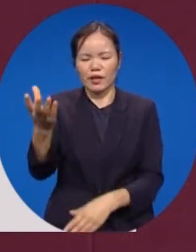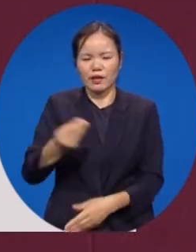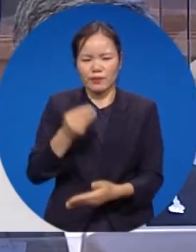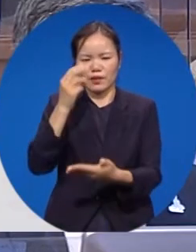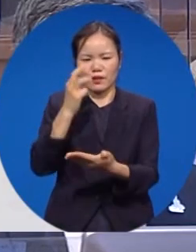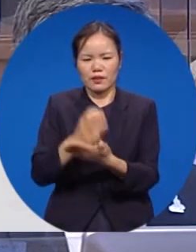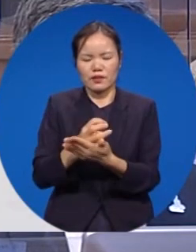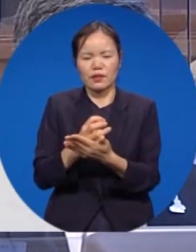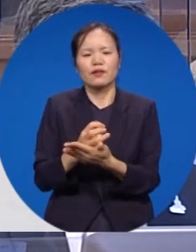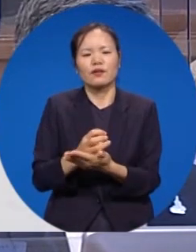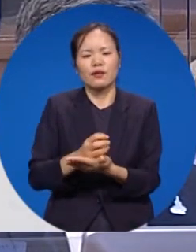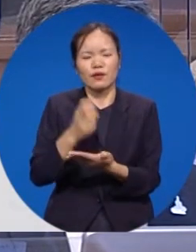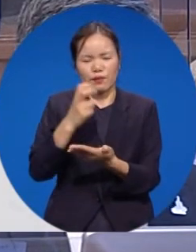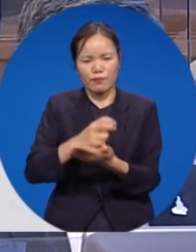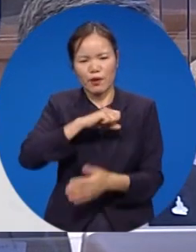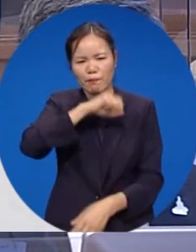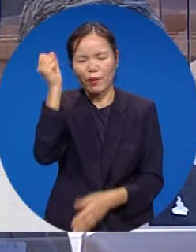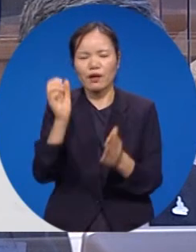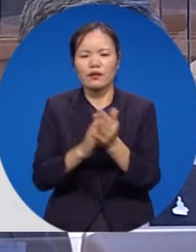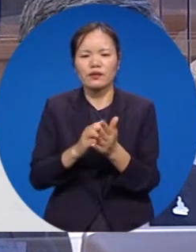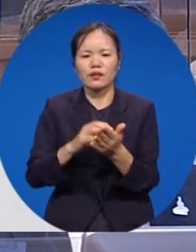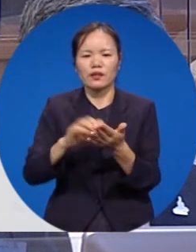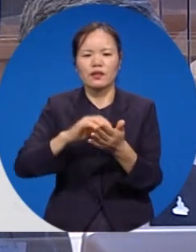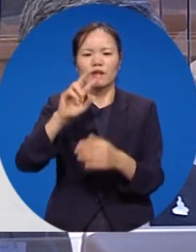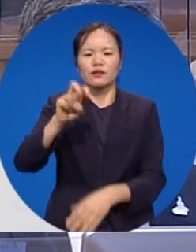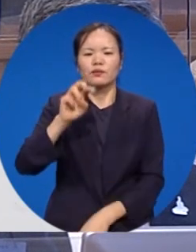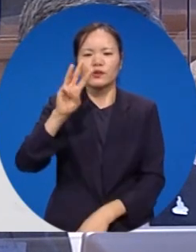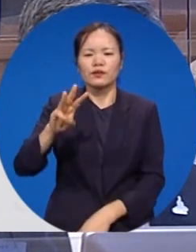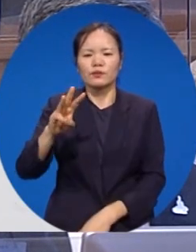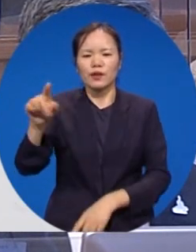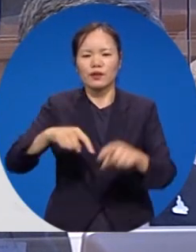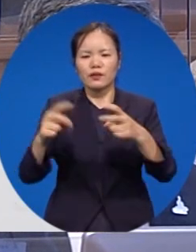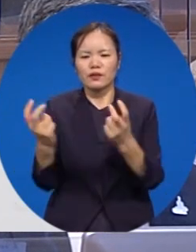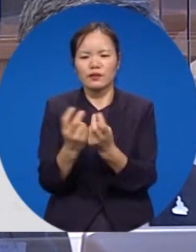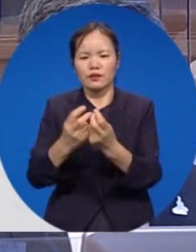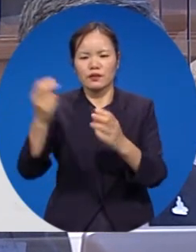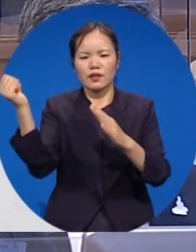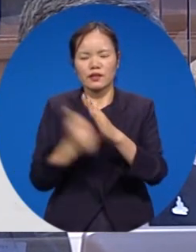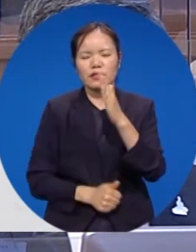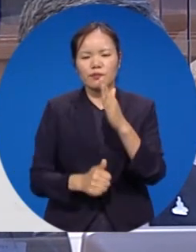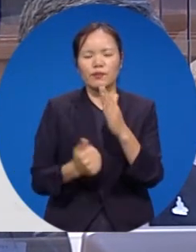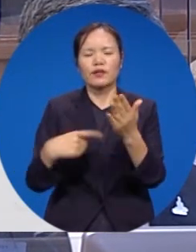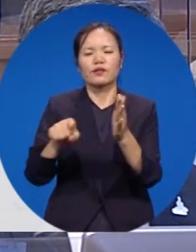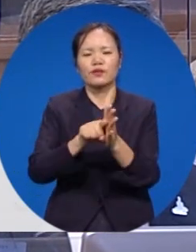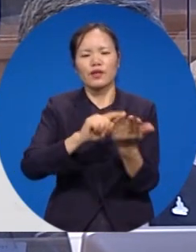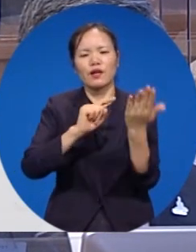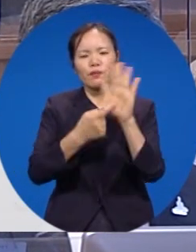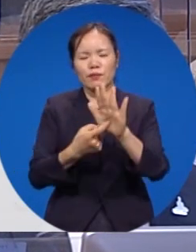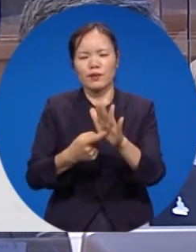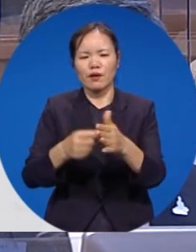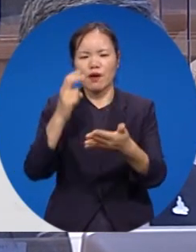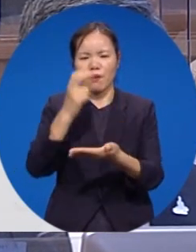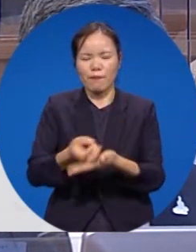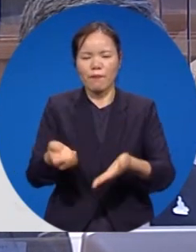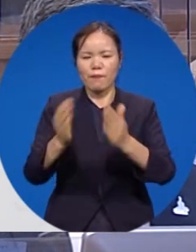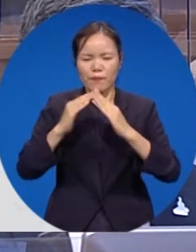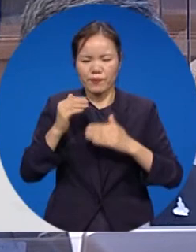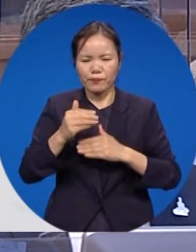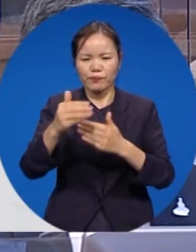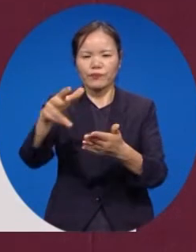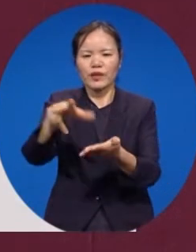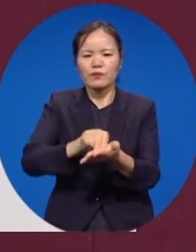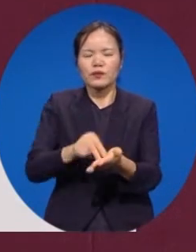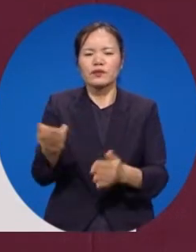통과시켰습니다. 22번의 정책 실패를 만회하겠다고 내놓은 법안은 입법 절차도 문제였지만